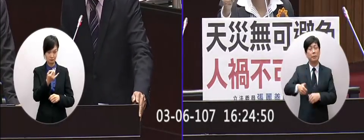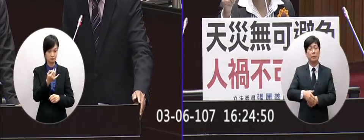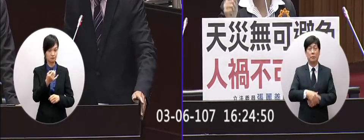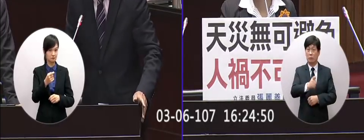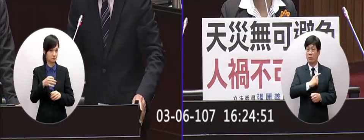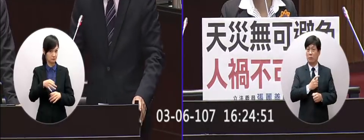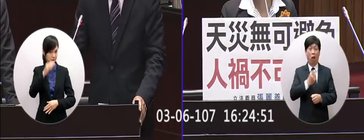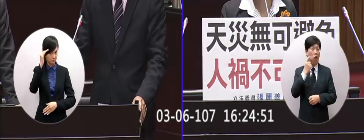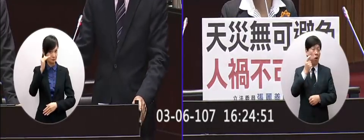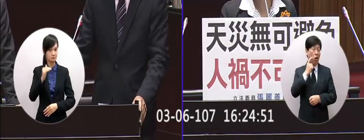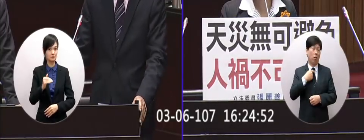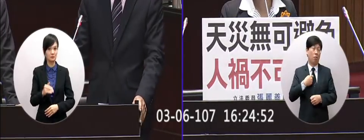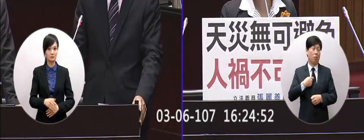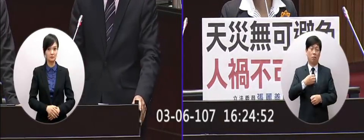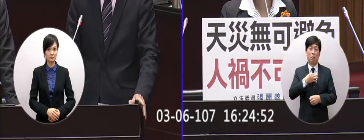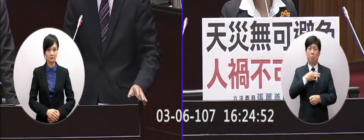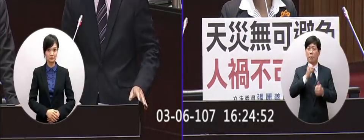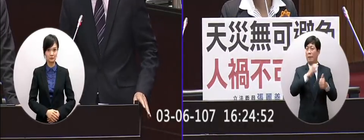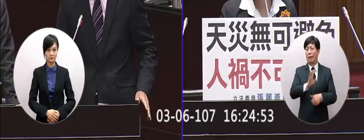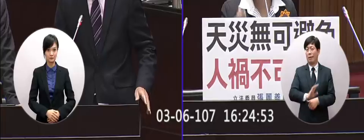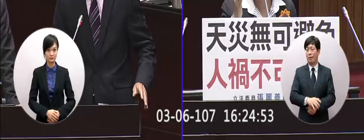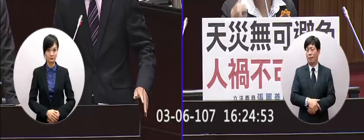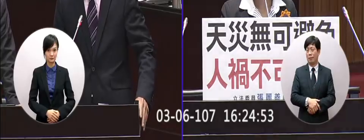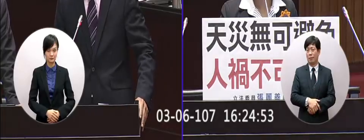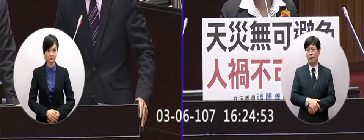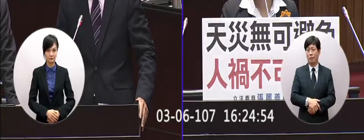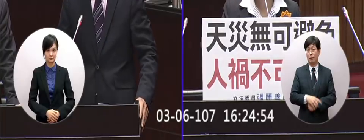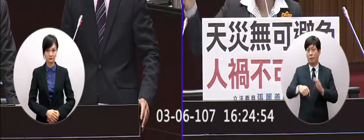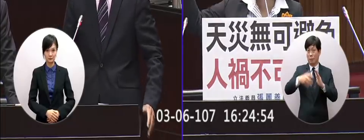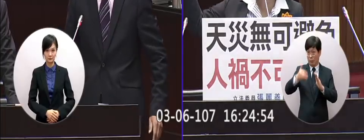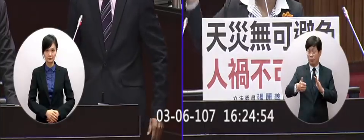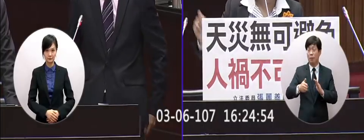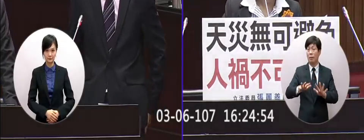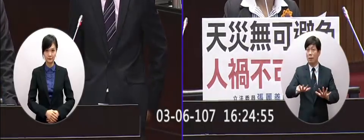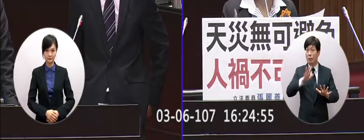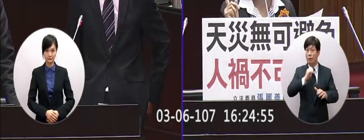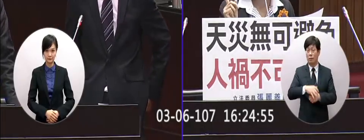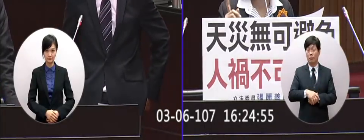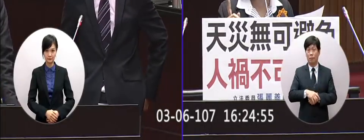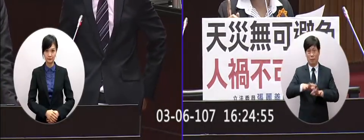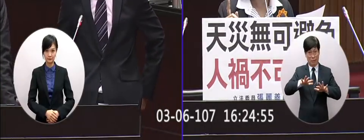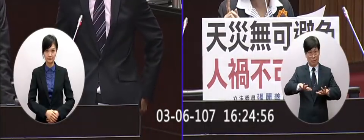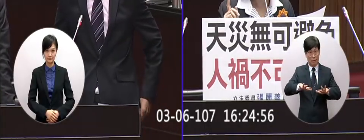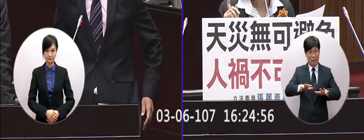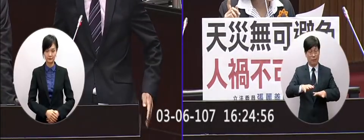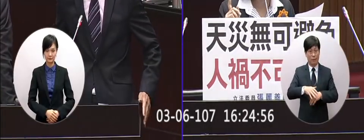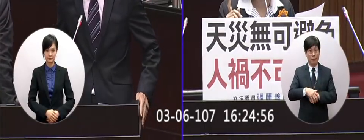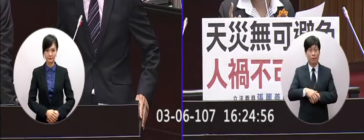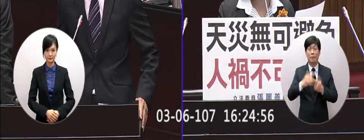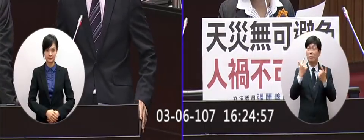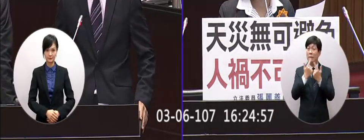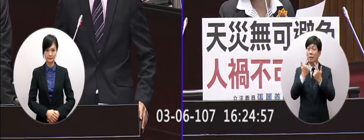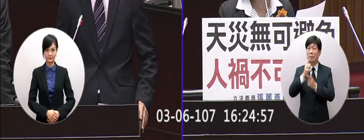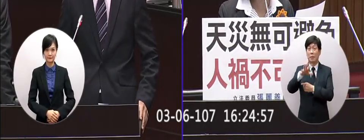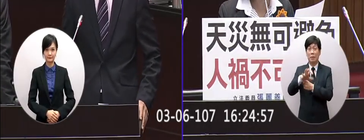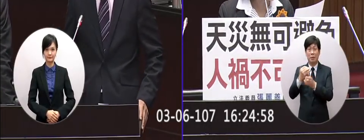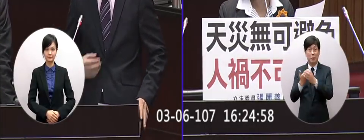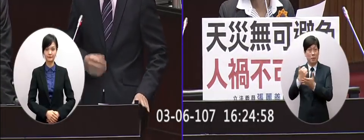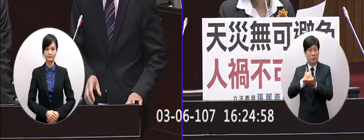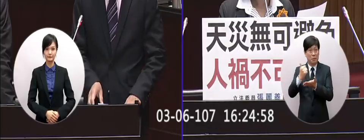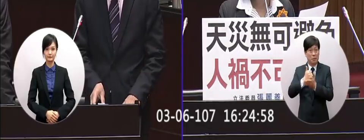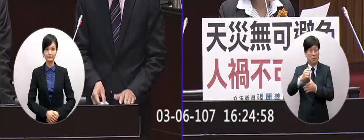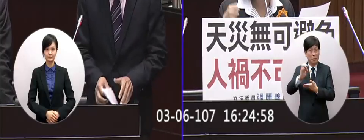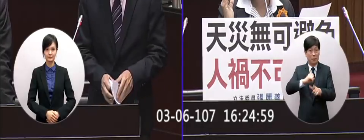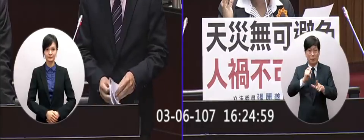价格。 他在说谎，我不跟他讲话。院长，来，现在放今天哦，台北农产运销公司